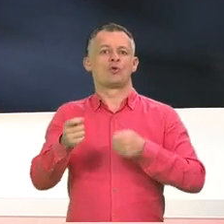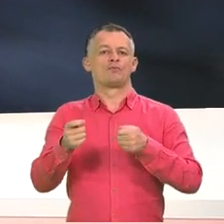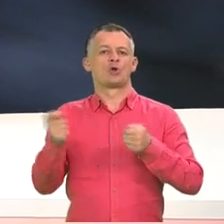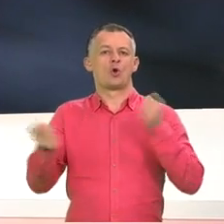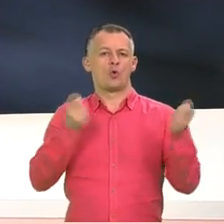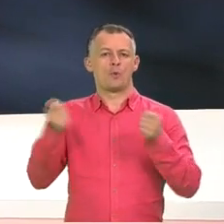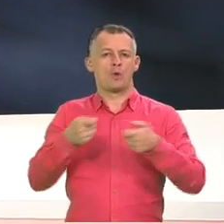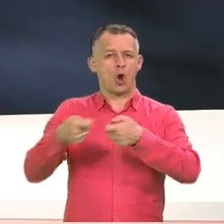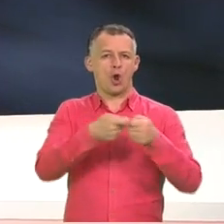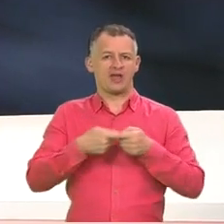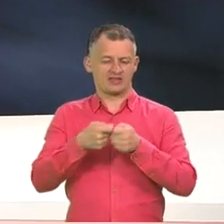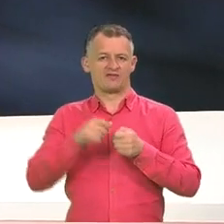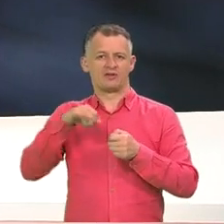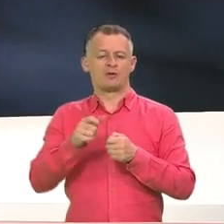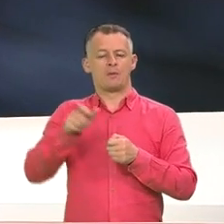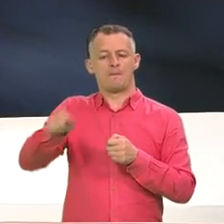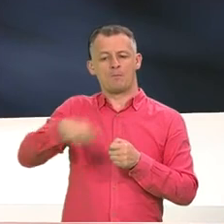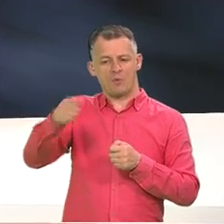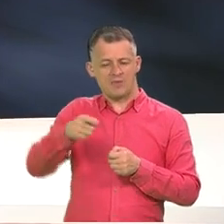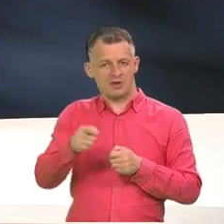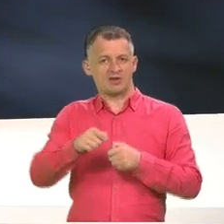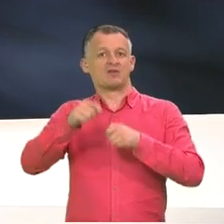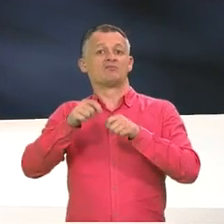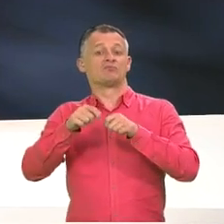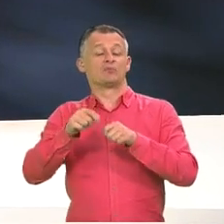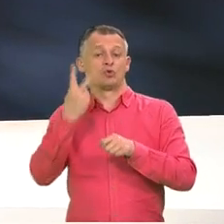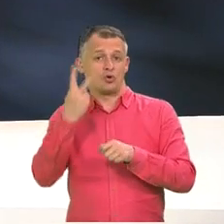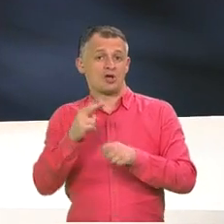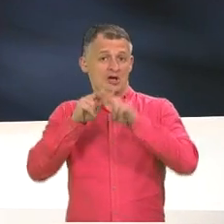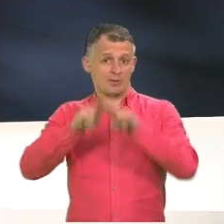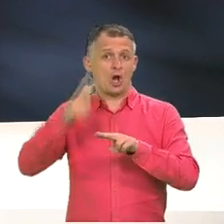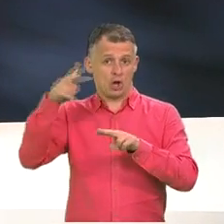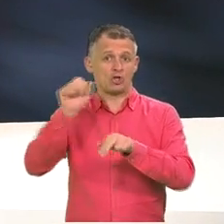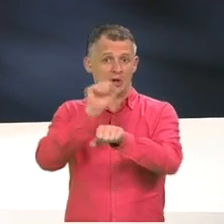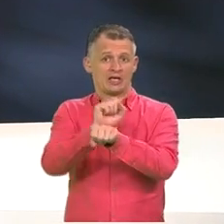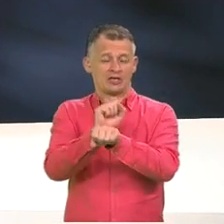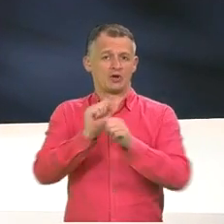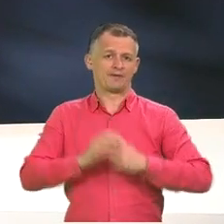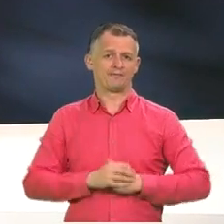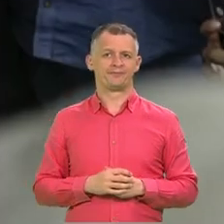pompieri rămân în continuare după gratii. Atenție, urmează detalii care vă pot afecta emoțional.